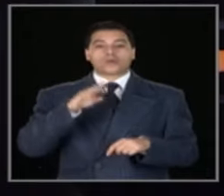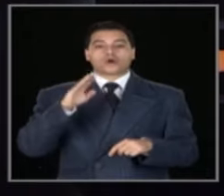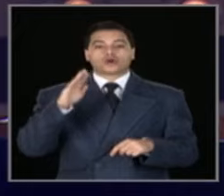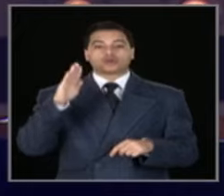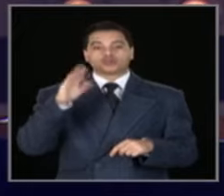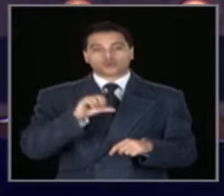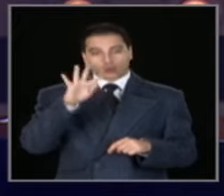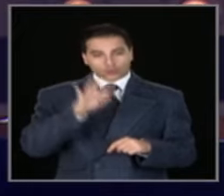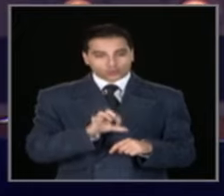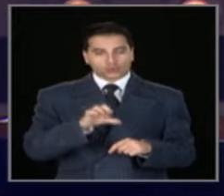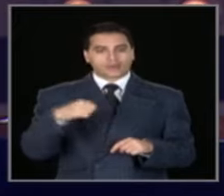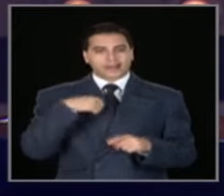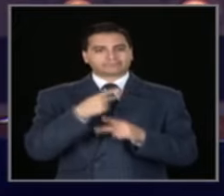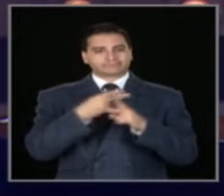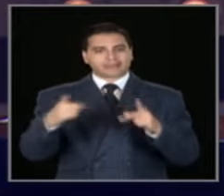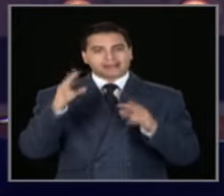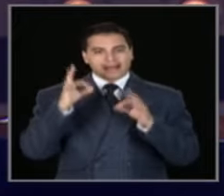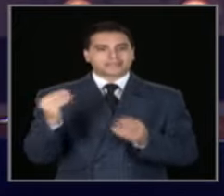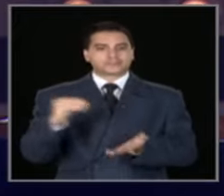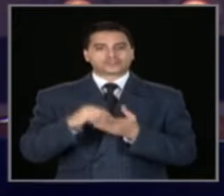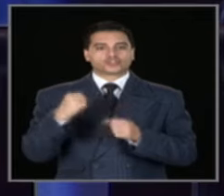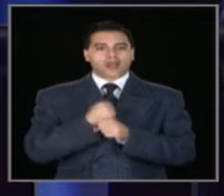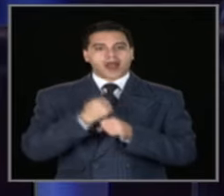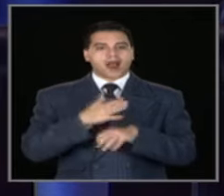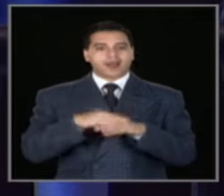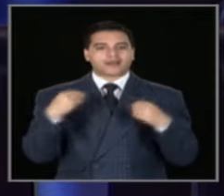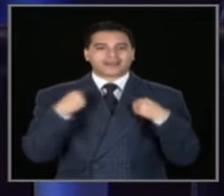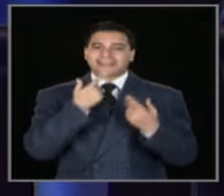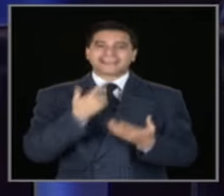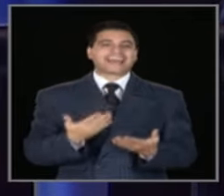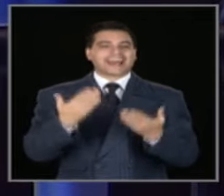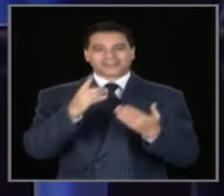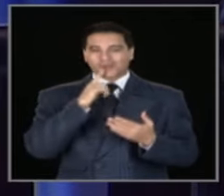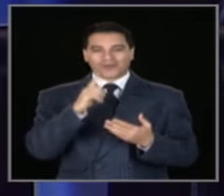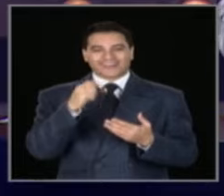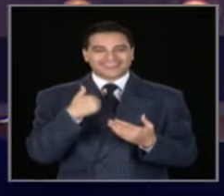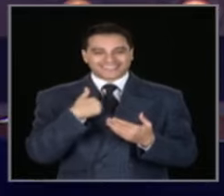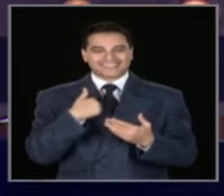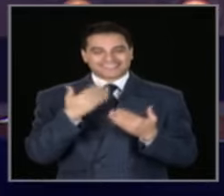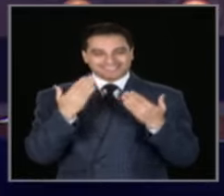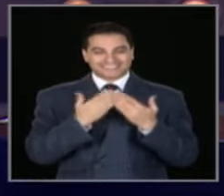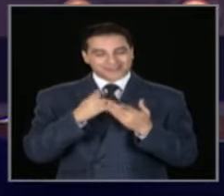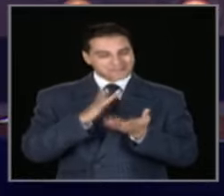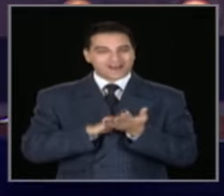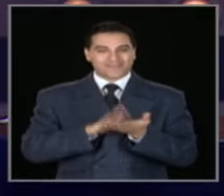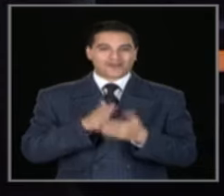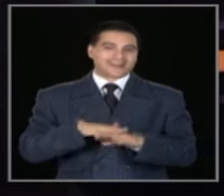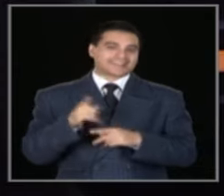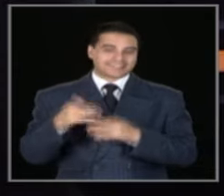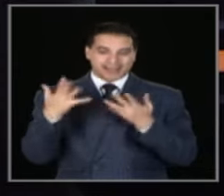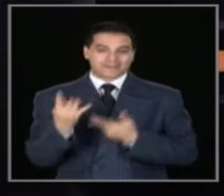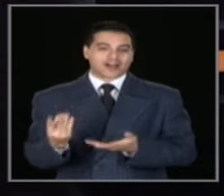وسوشو. بص هشام، انت لازم تشتغل في مجال الرياضة. يا ريت والله، بجد يا ريت في فرصة بجد والله. برافو عليك. 10